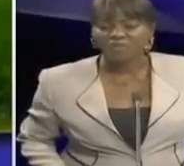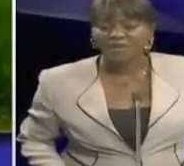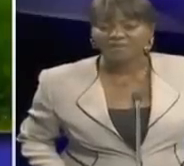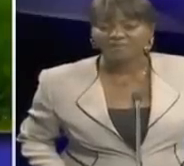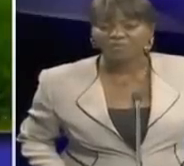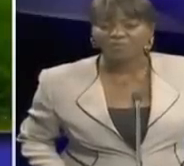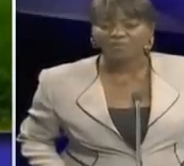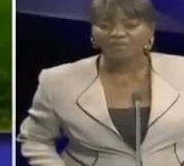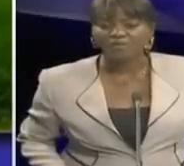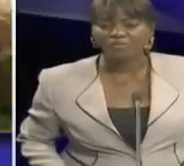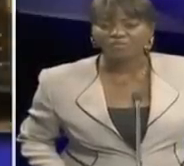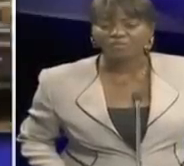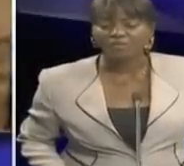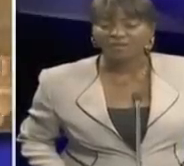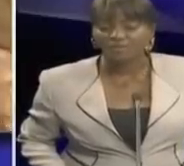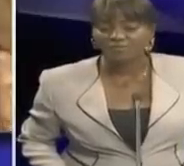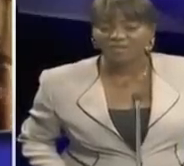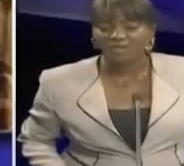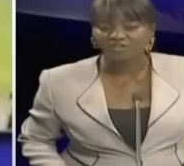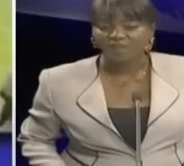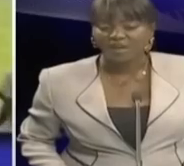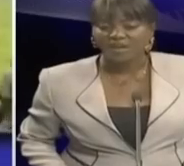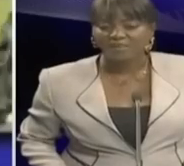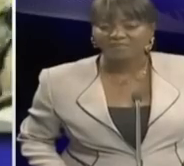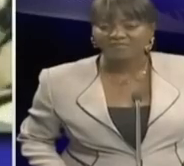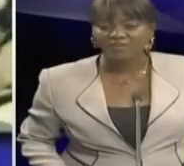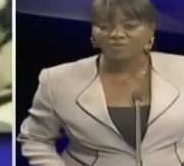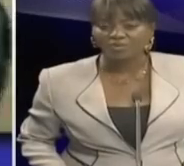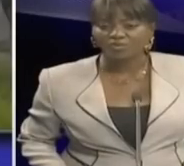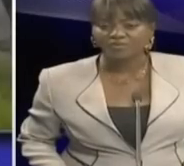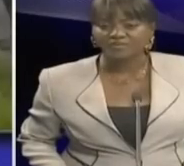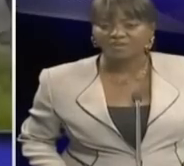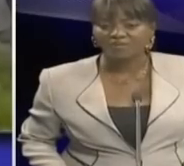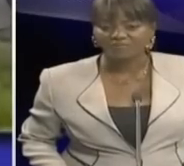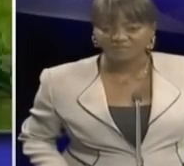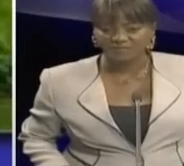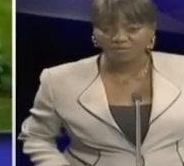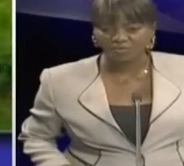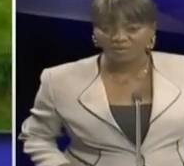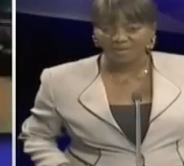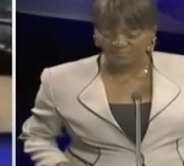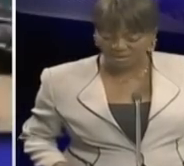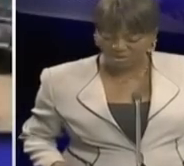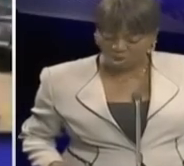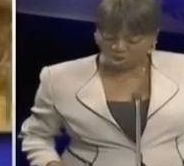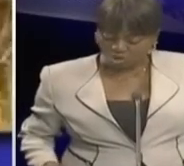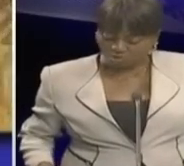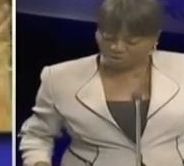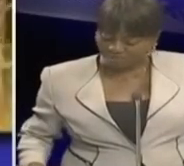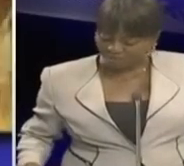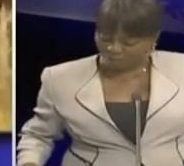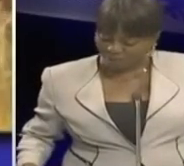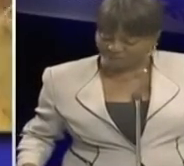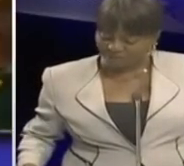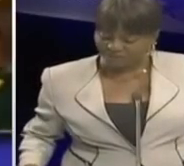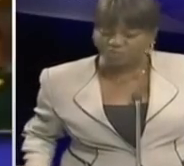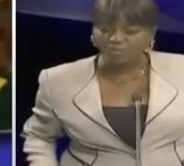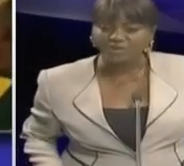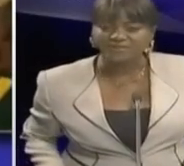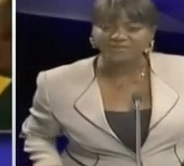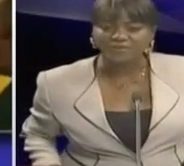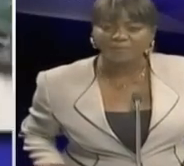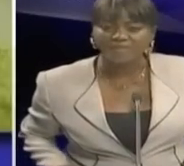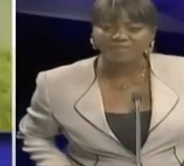forces loyalistes ont repris le contrôle de quelques villages. L'armée vient donc de lancer l'offensive contre les rebelles. Du M23, ça sera tout